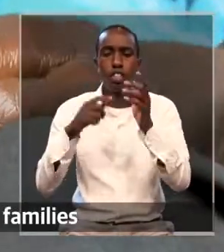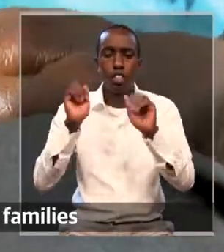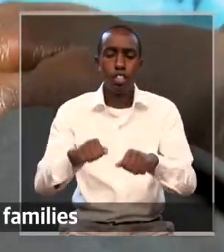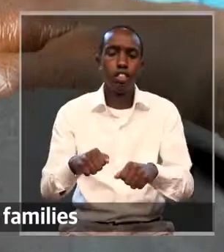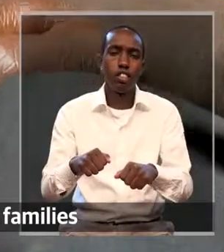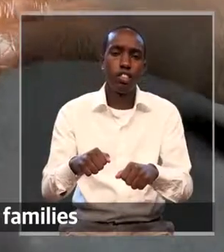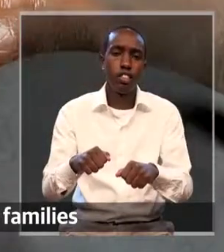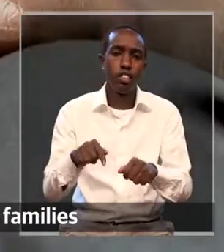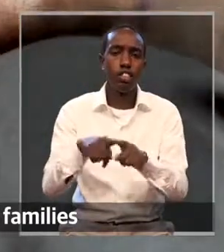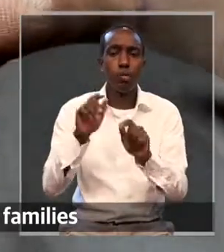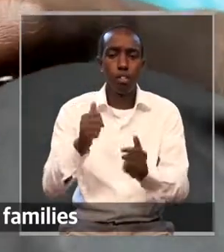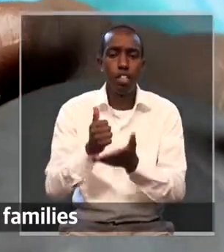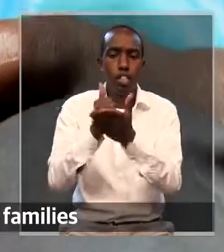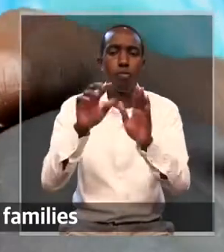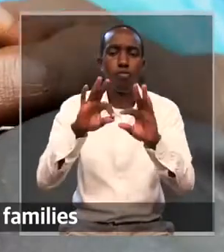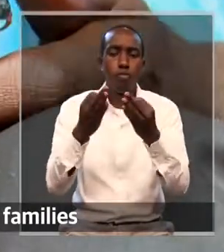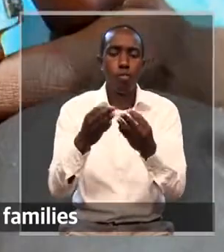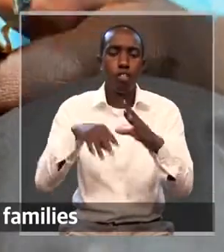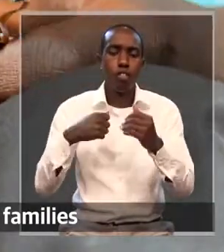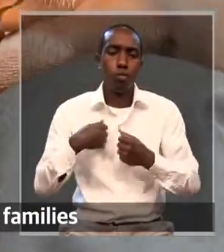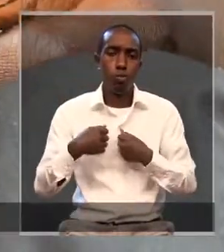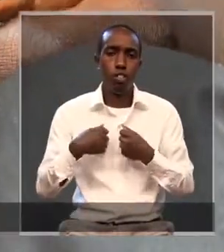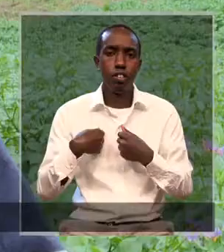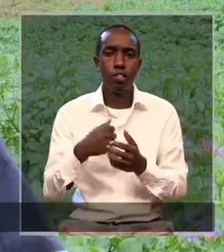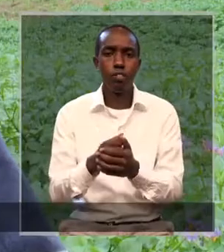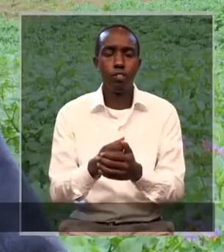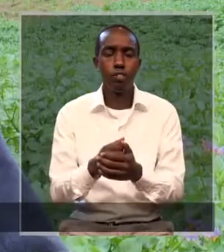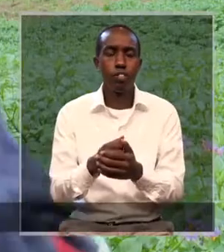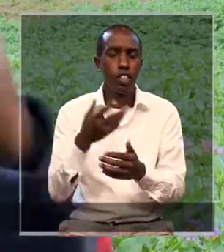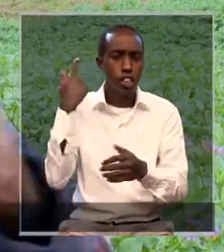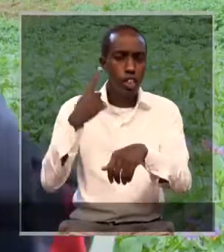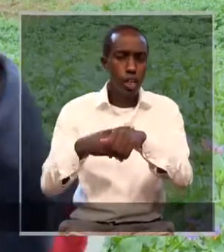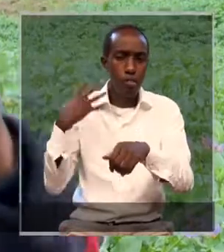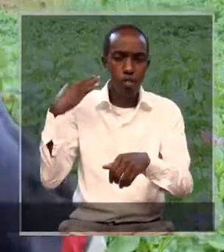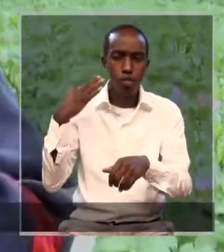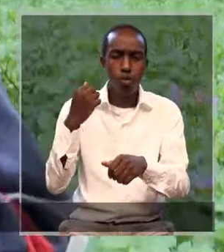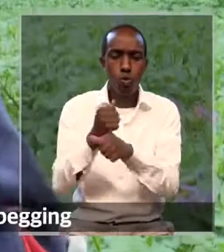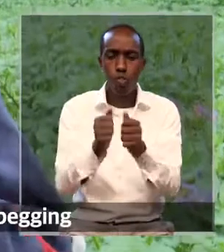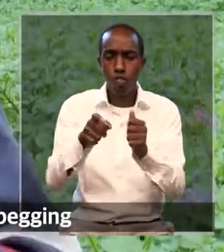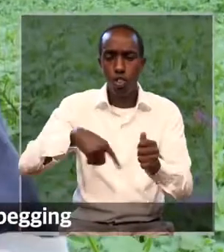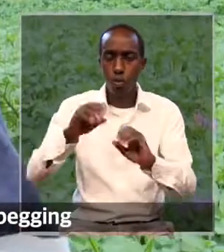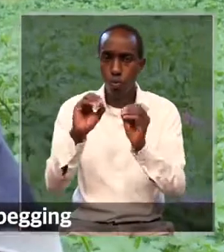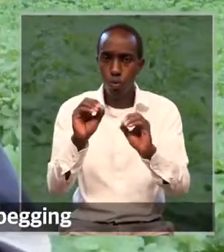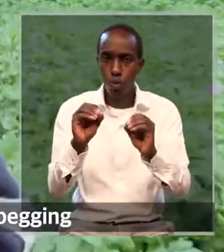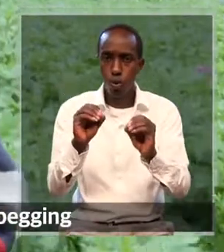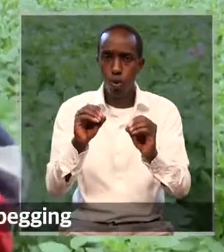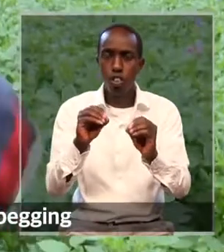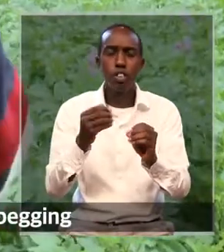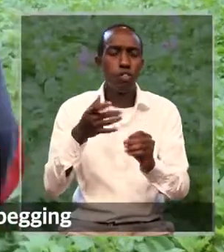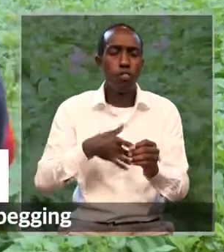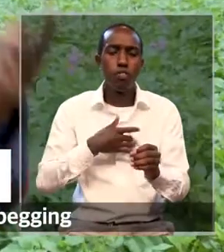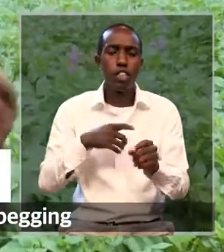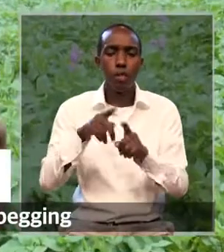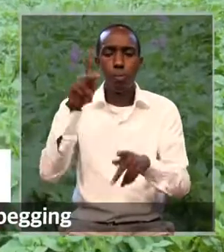bakwimarira ndetse bamarira n'umuryango nyarwanda muri rusange. Igihe VSO itari yakakoranye natwe twabumvaga ko umuntu